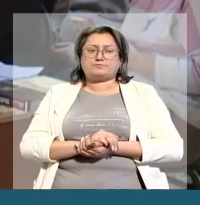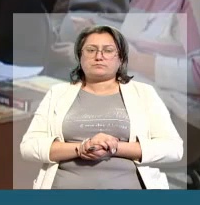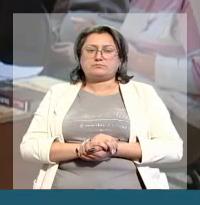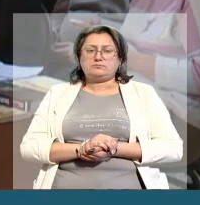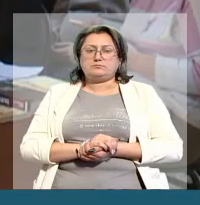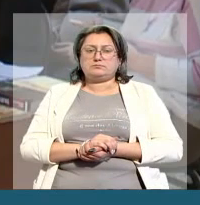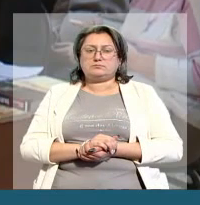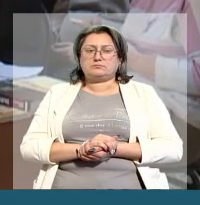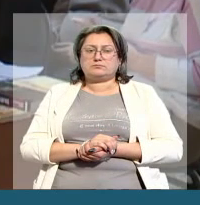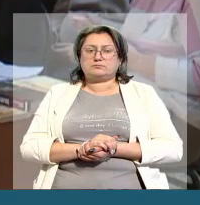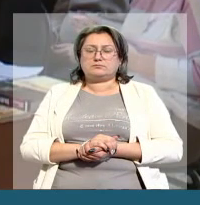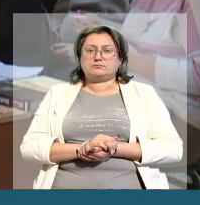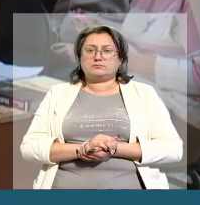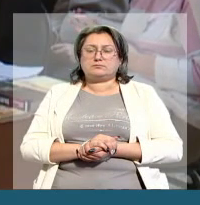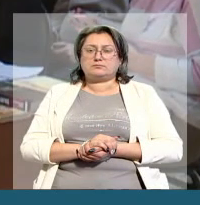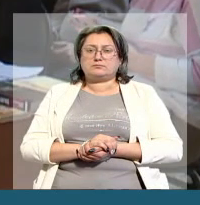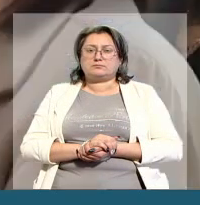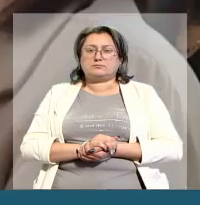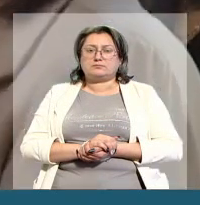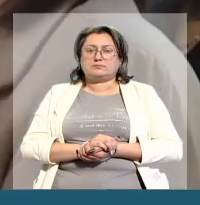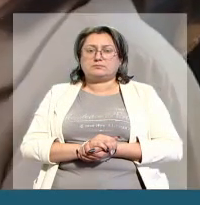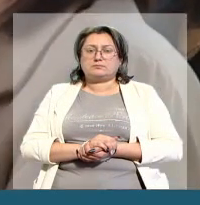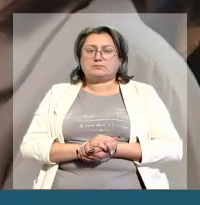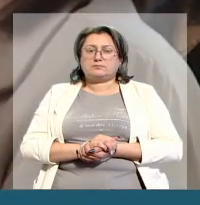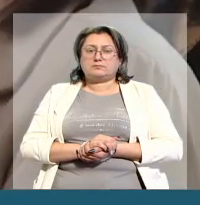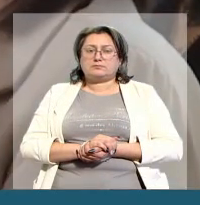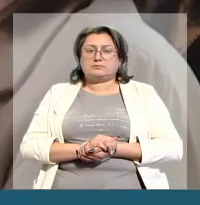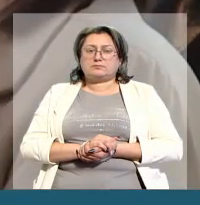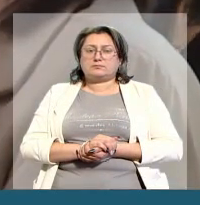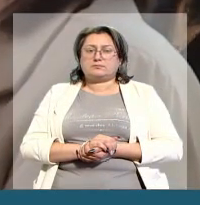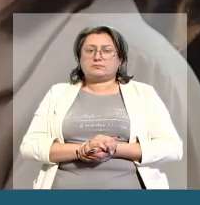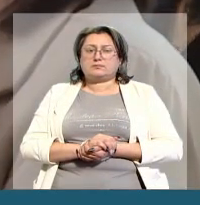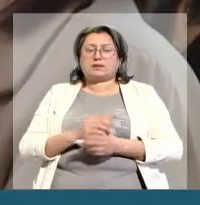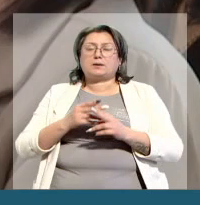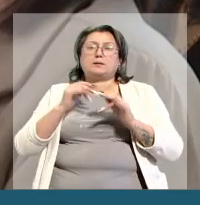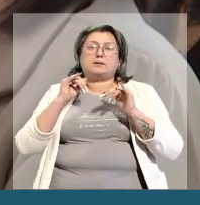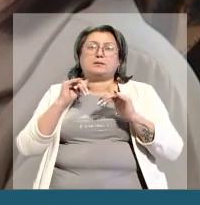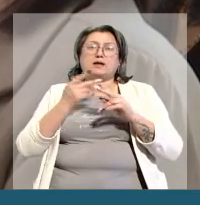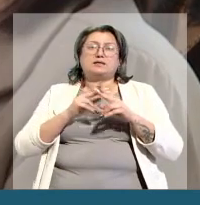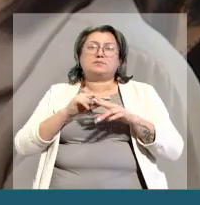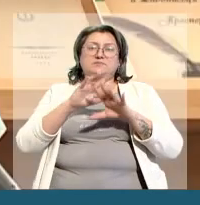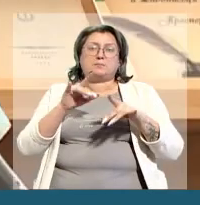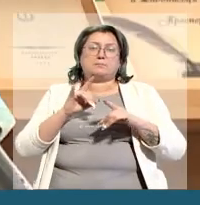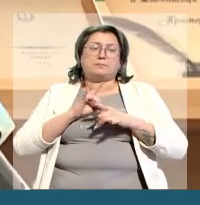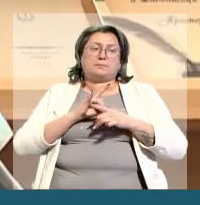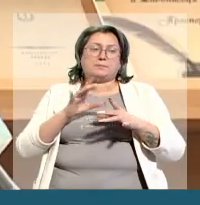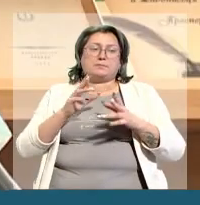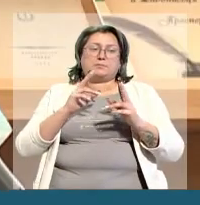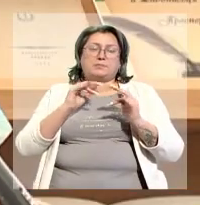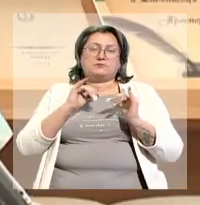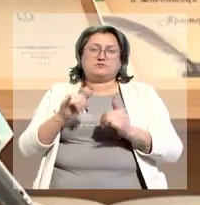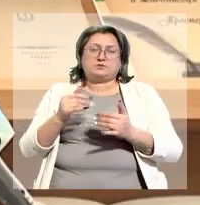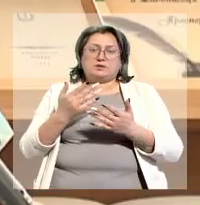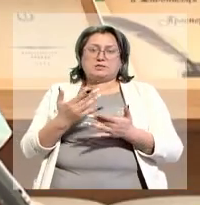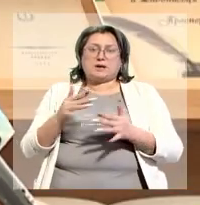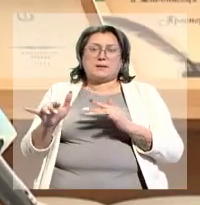Ахметбековтің туғанына 120 жыл толуына орай Торғайдың топ жарғаны дөңгелек үстелдері ұйымдастырылады. Внесли большой вклад